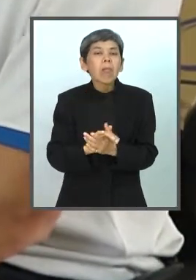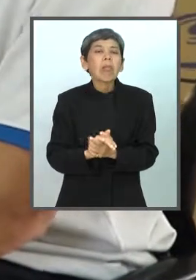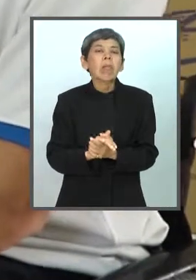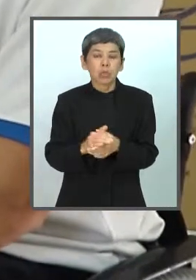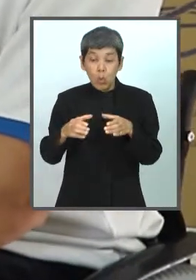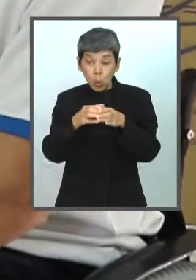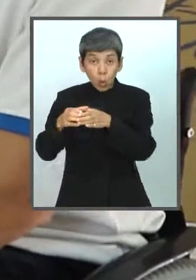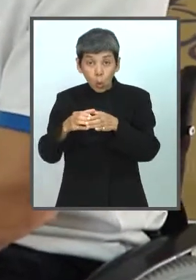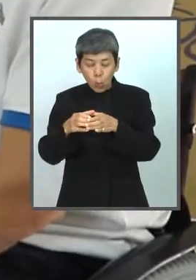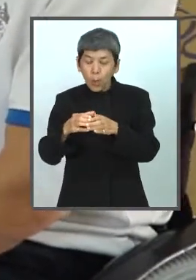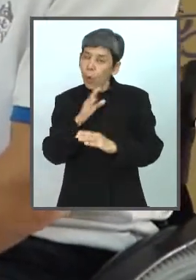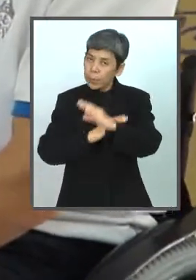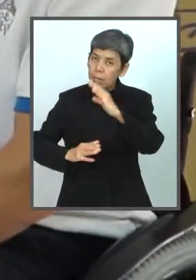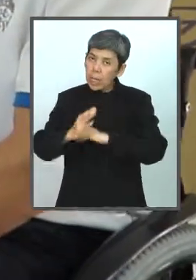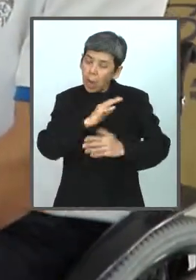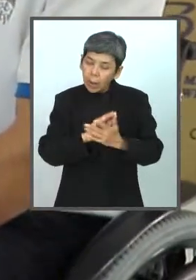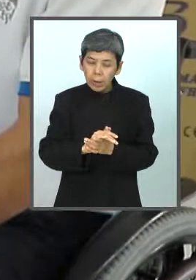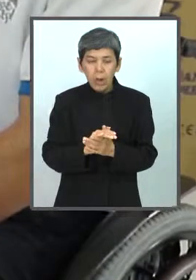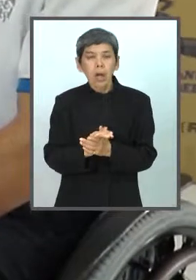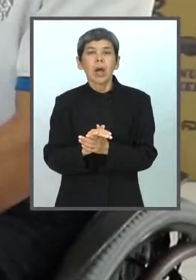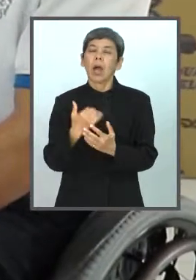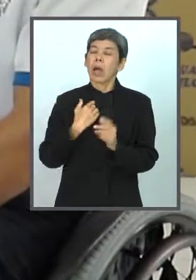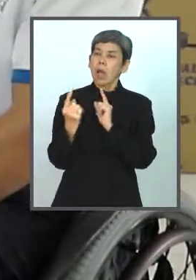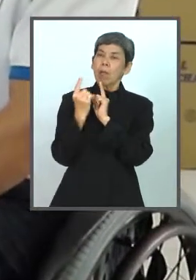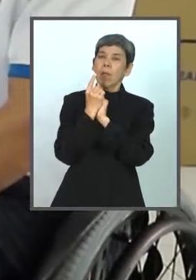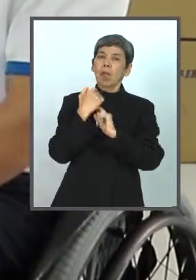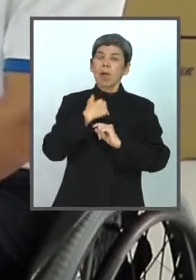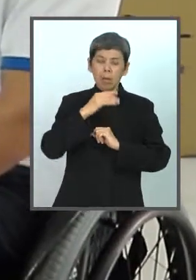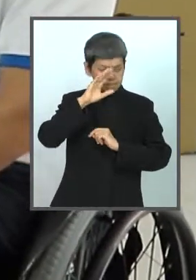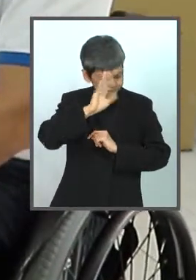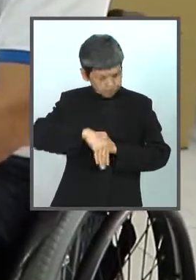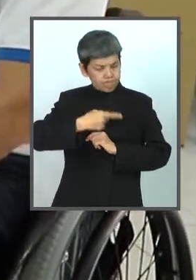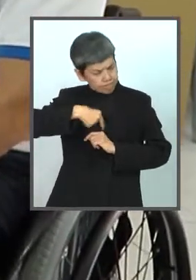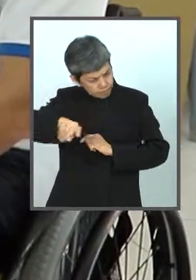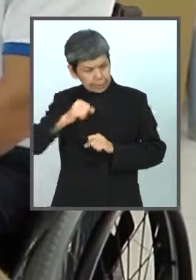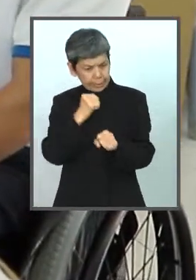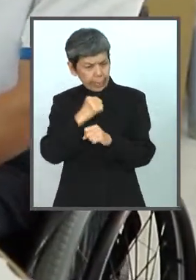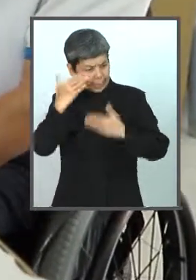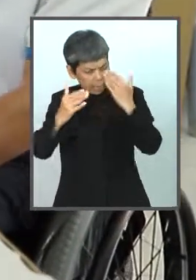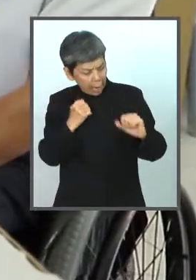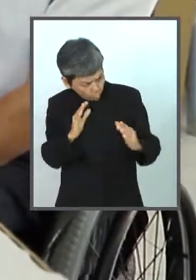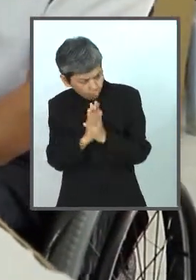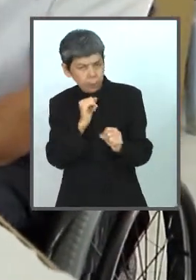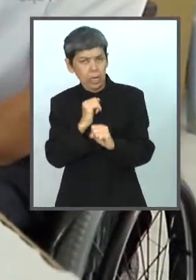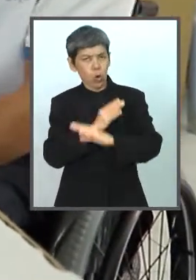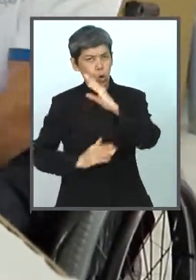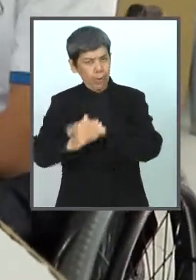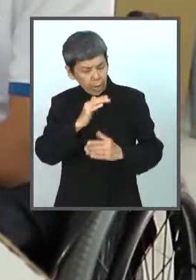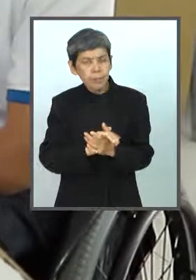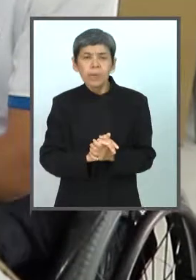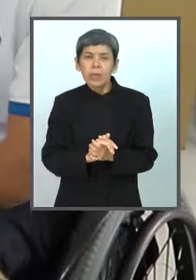จนทางกลุ่มเราลงพื้นที่ไปเยี่ยมแล้วก็พาออกมาทำธุรกิจทำกิจกรรม ครับ ท